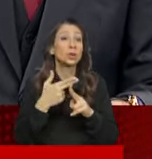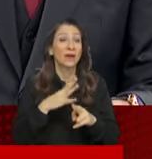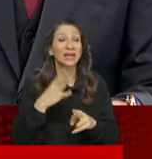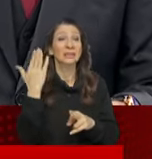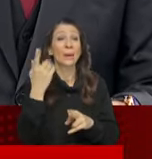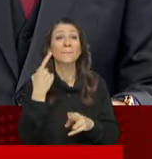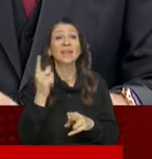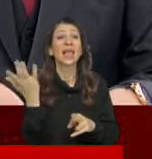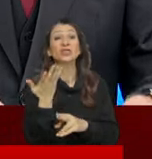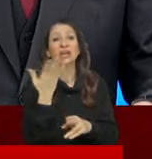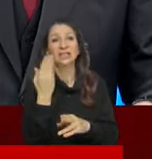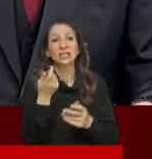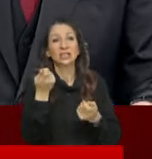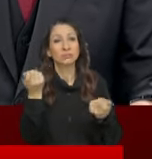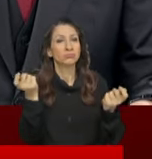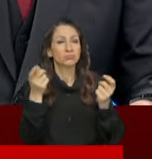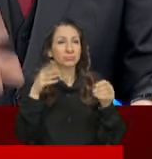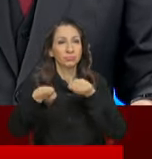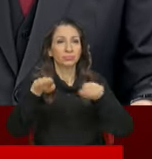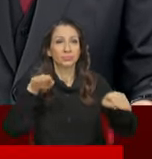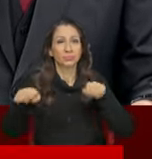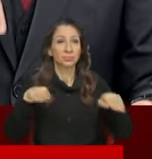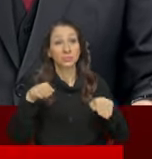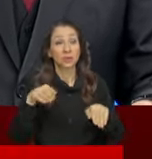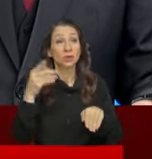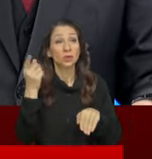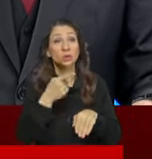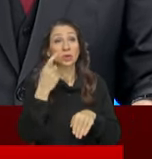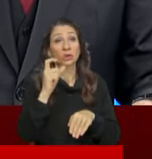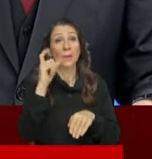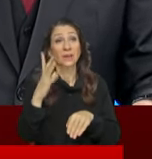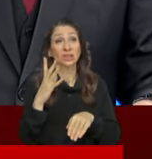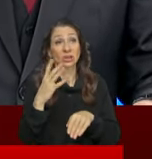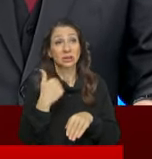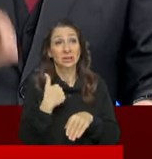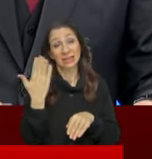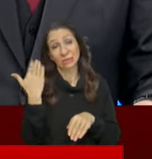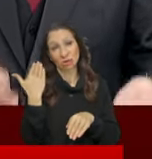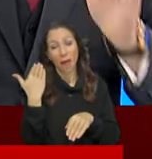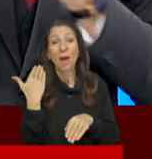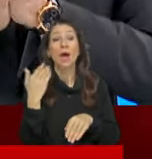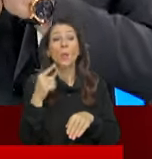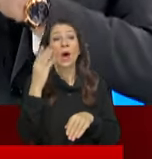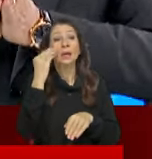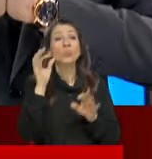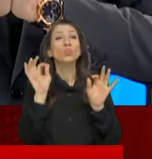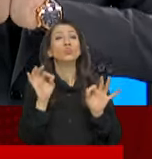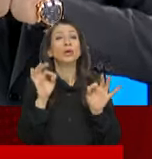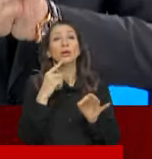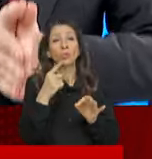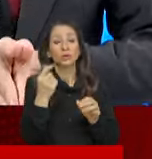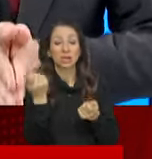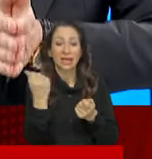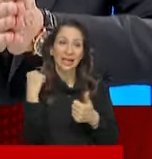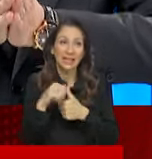binlerce gencimizi işyeriyle buluşturdum Çünkü yerleştirme oranım % 195 bu manada mutlaka Diyorum ki bu iş yeri